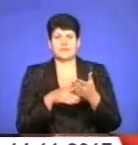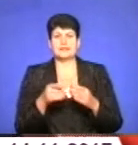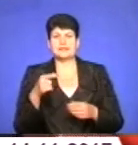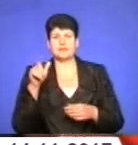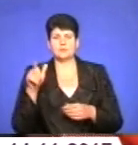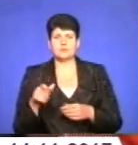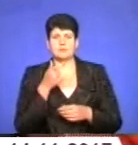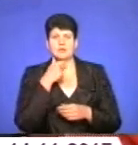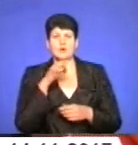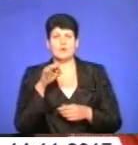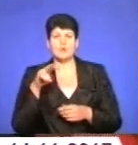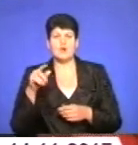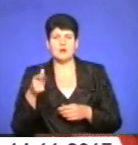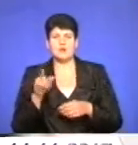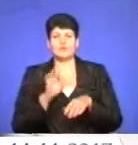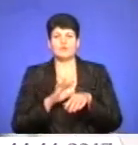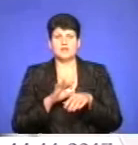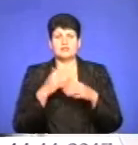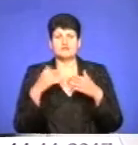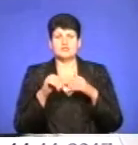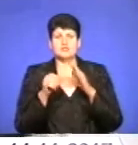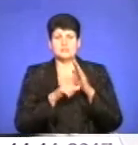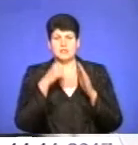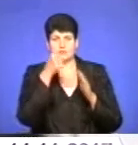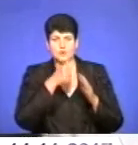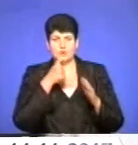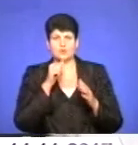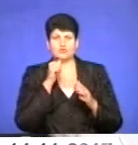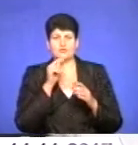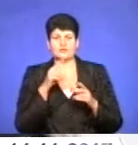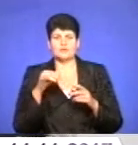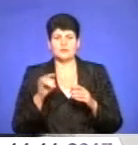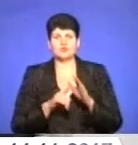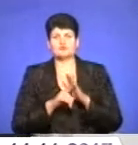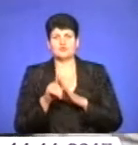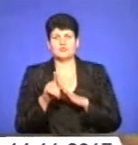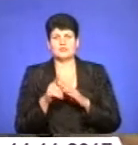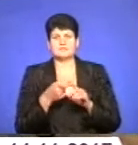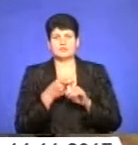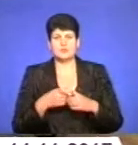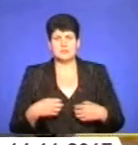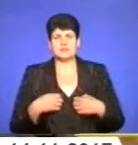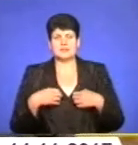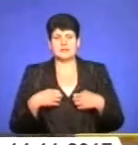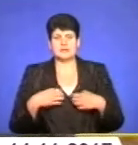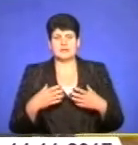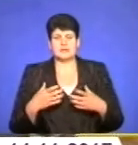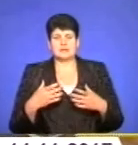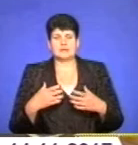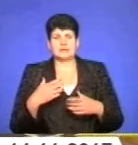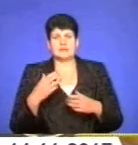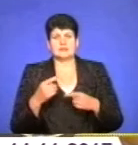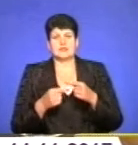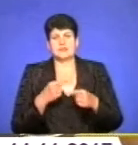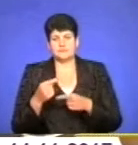Тернополянка пані Ольга цукровим діабетом хворіє уже 16 років. Каже, ця недуга розпочалася у неї через стреси та спадковість. Жінка тричі на